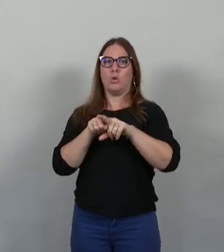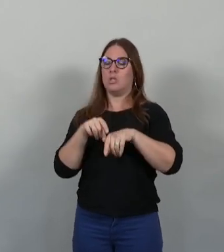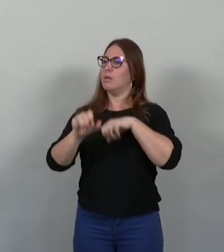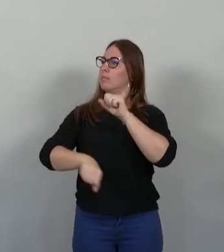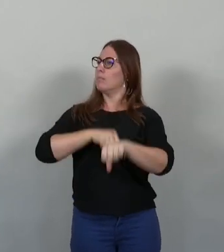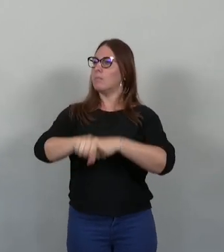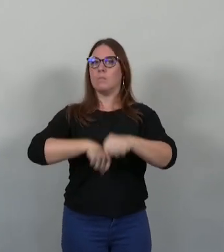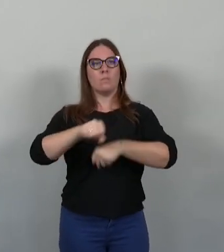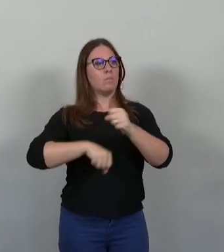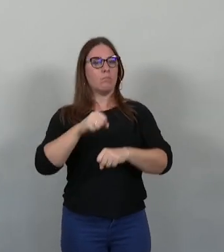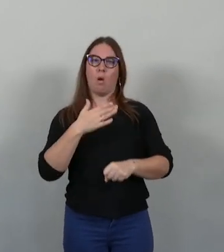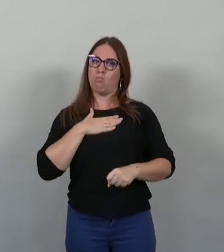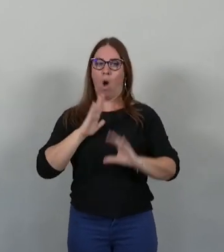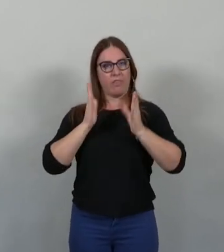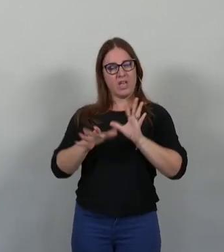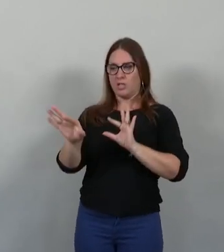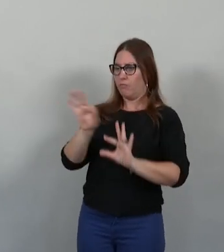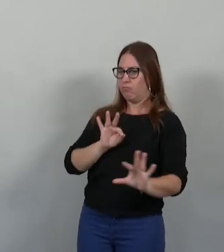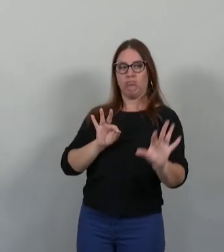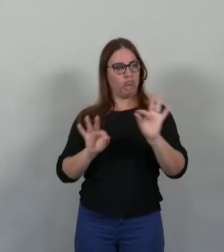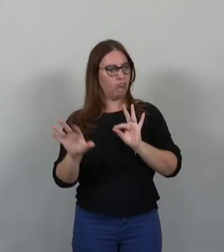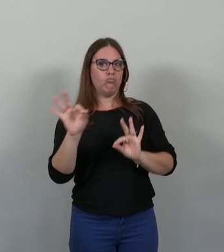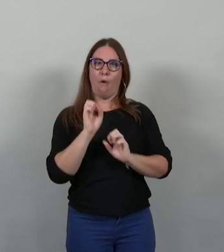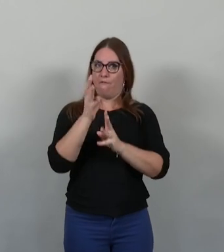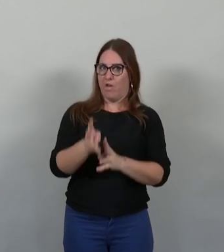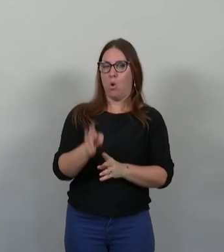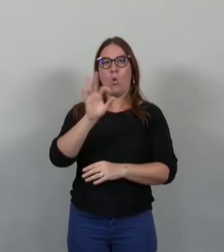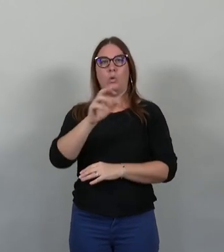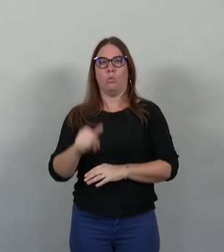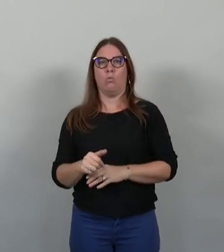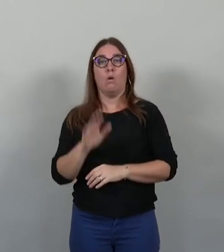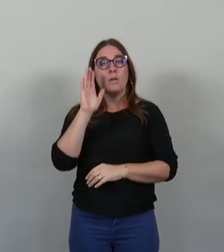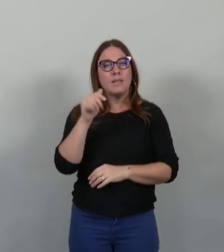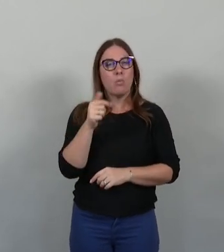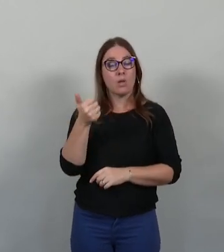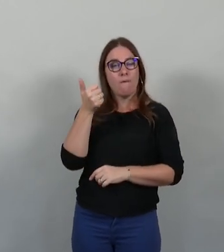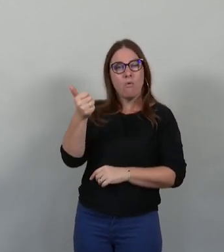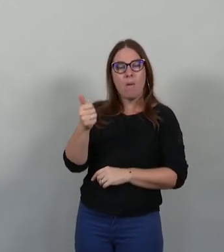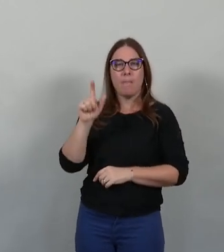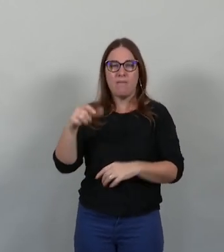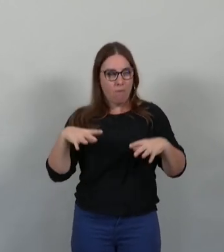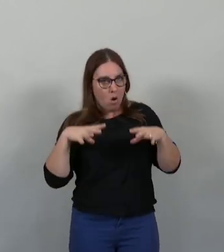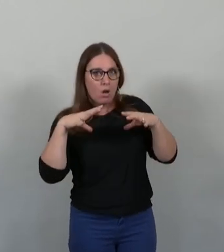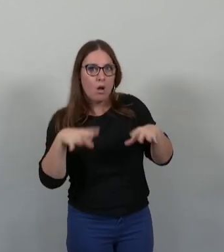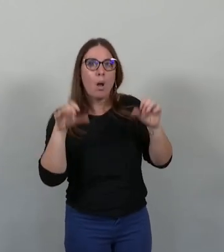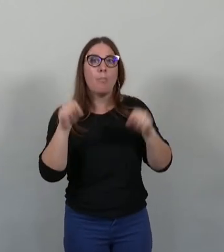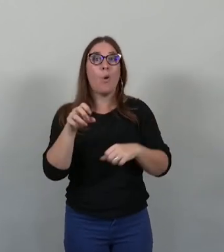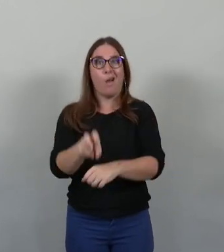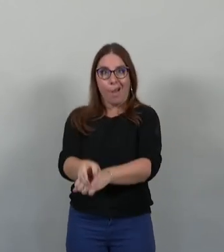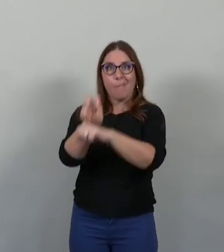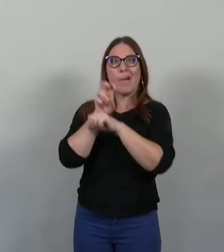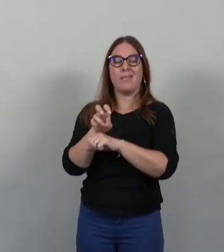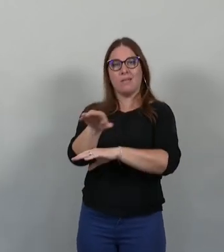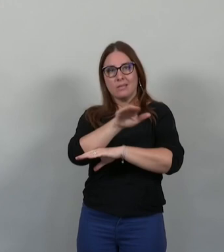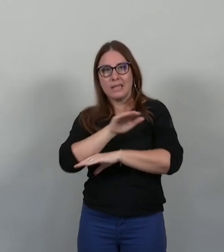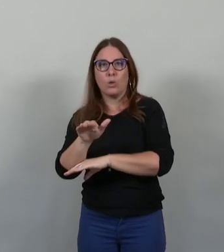mode de déplacement de leur choix pour cela ils attendent que vous engagiez donc les moyens permettant d'emprunter en sécurité